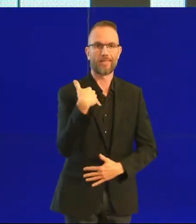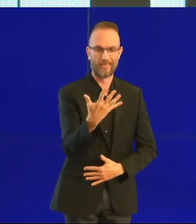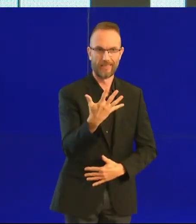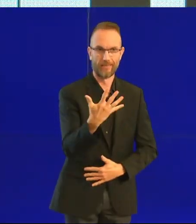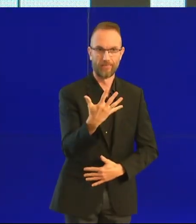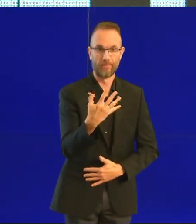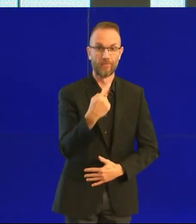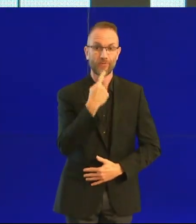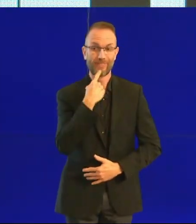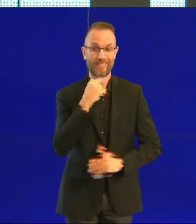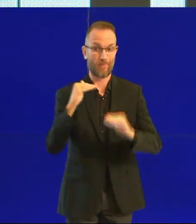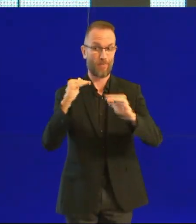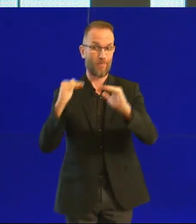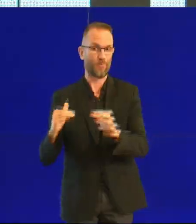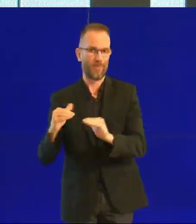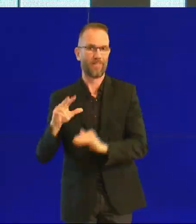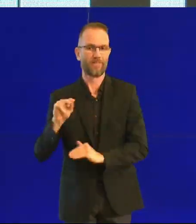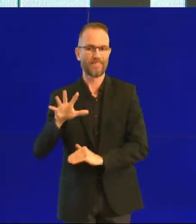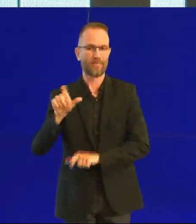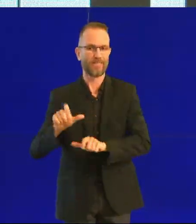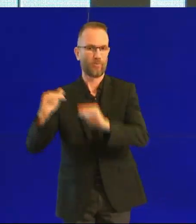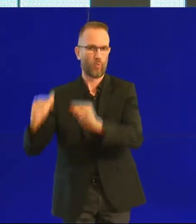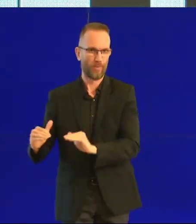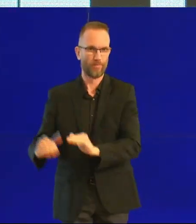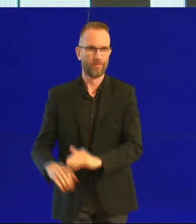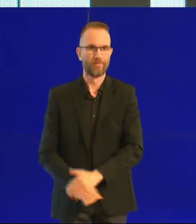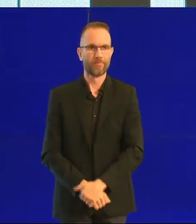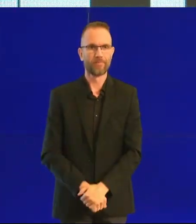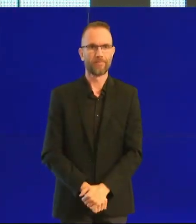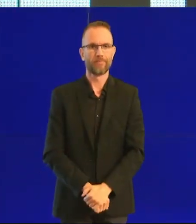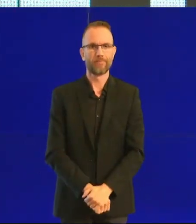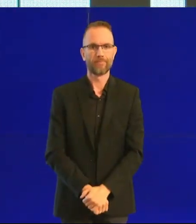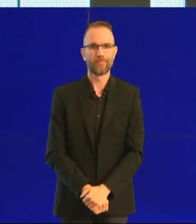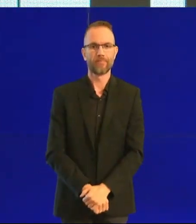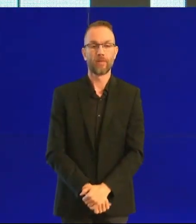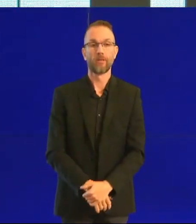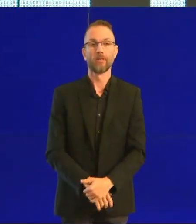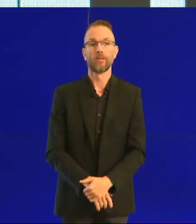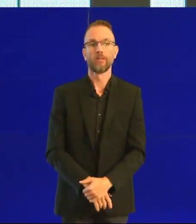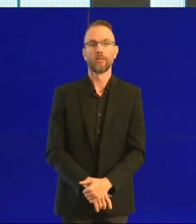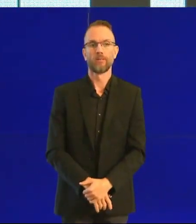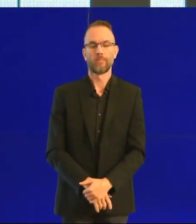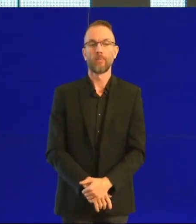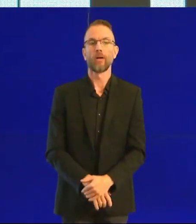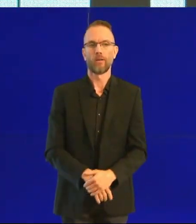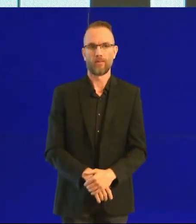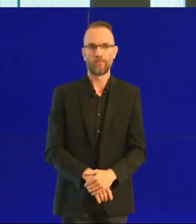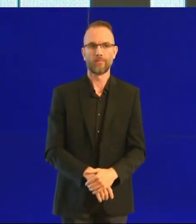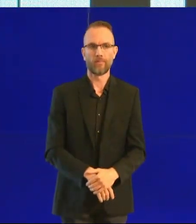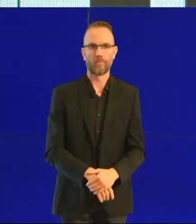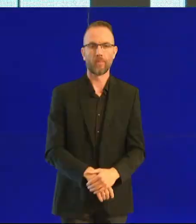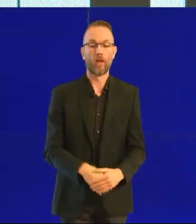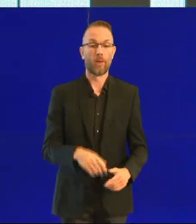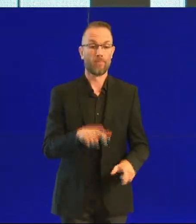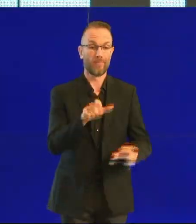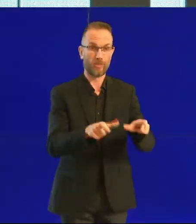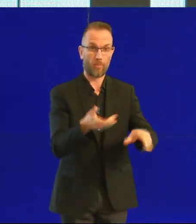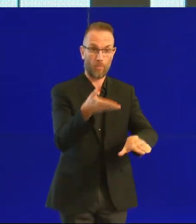décès 90 personnes sont décédées dans les hôpitaux durant la journée d'hier